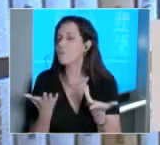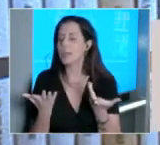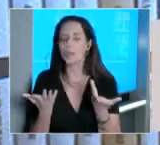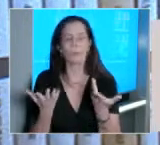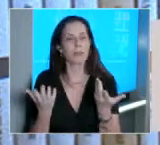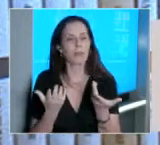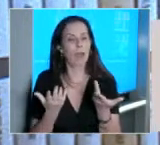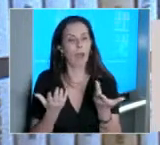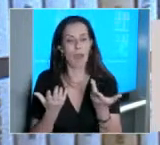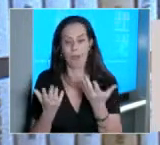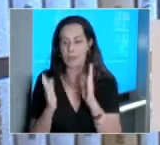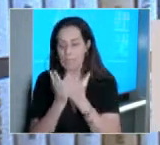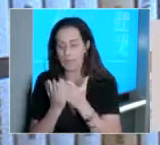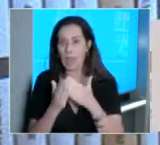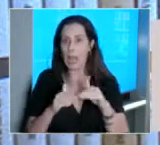נגינה.